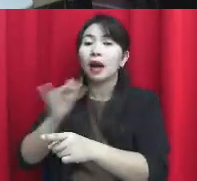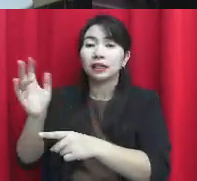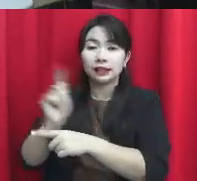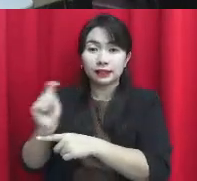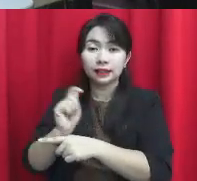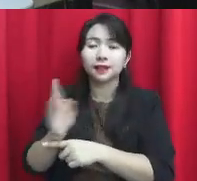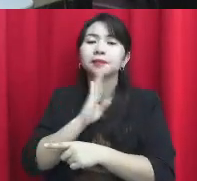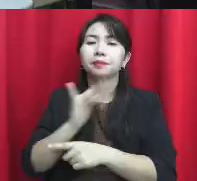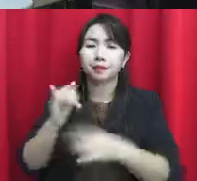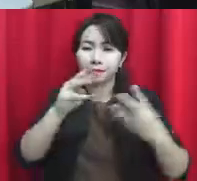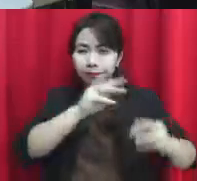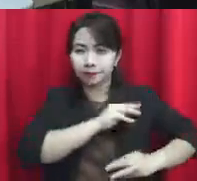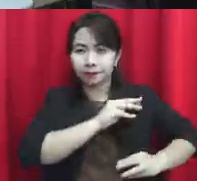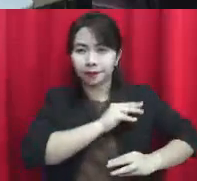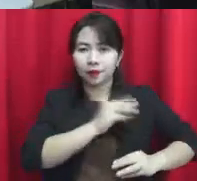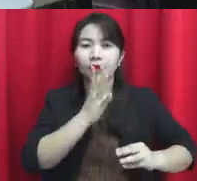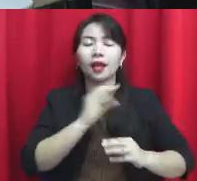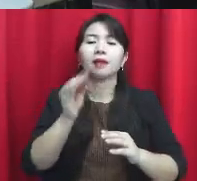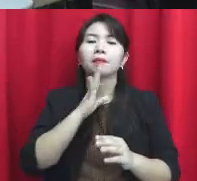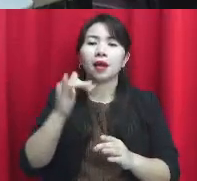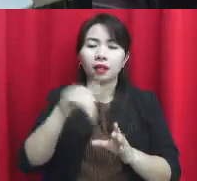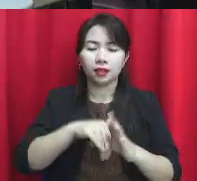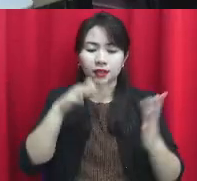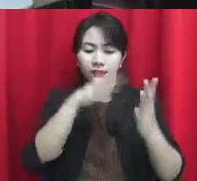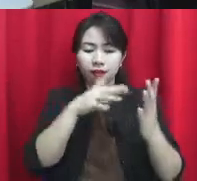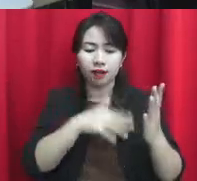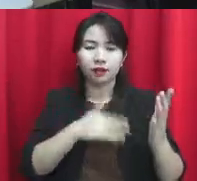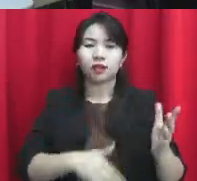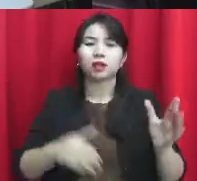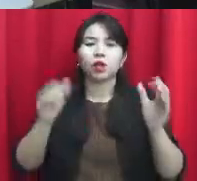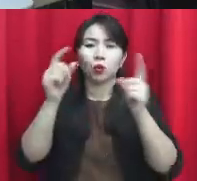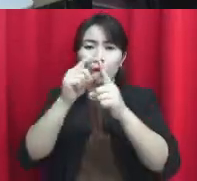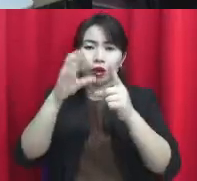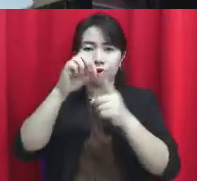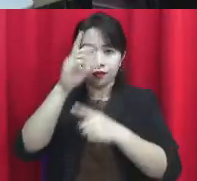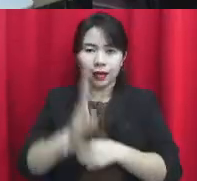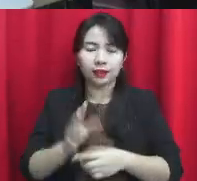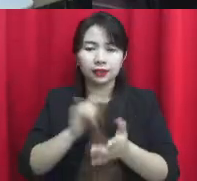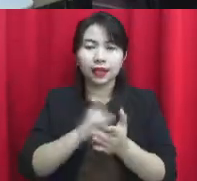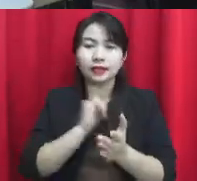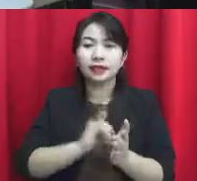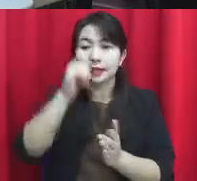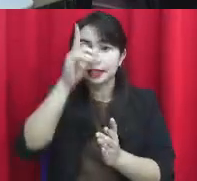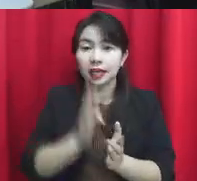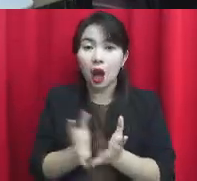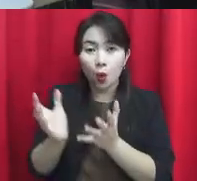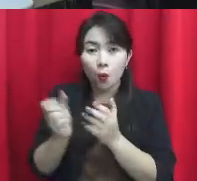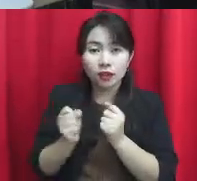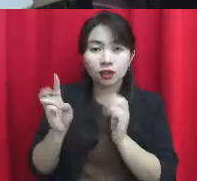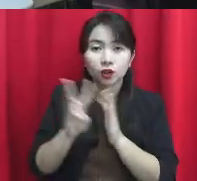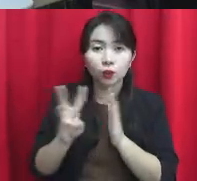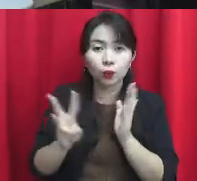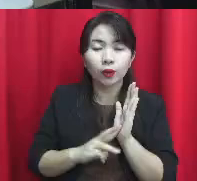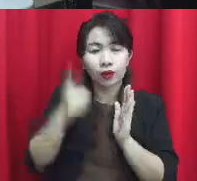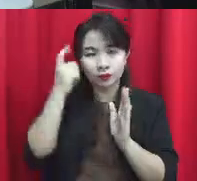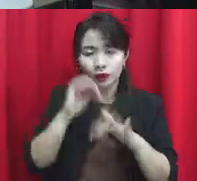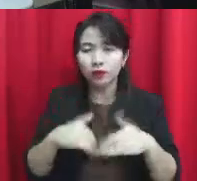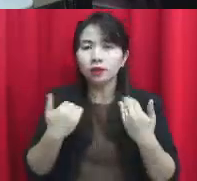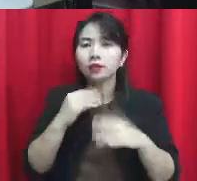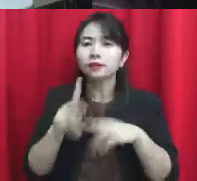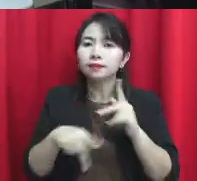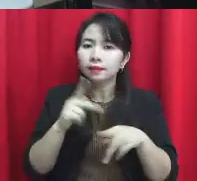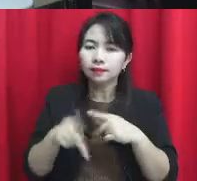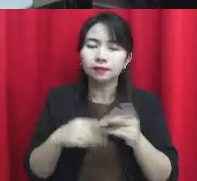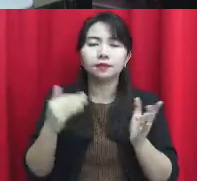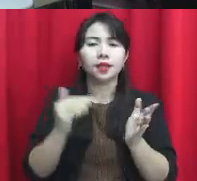militarily and in theology na kaya k sinasabi It's The Will of God for them kaya po naming sinasabi Sir